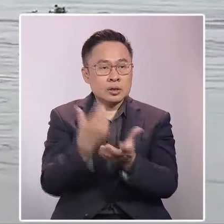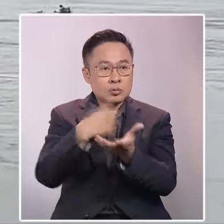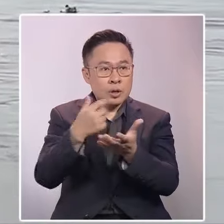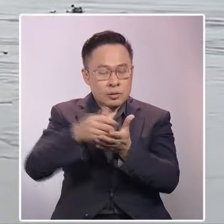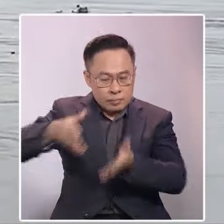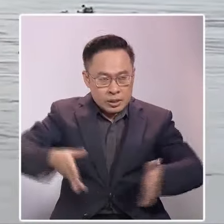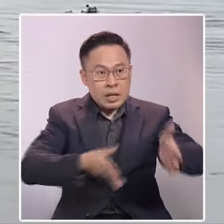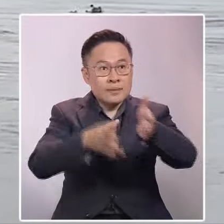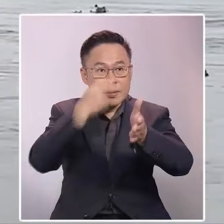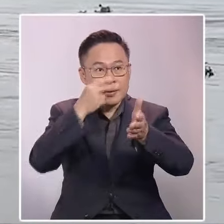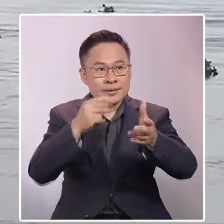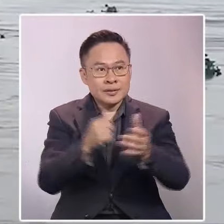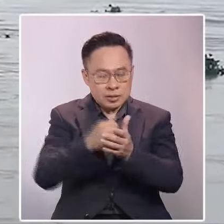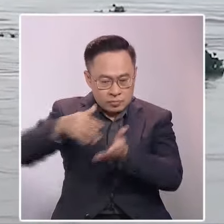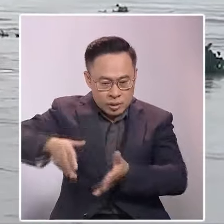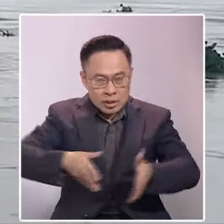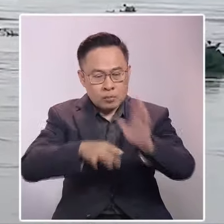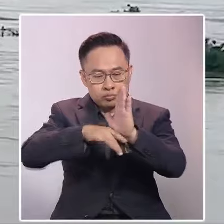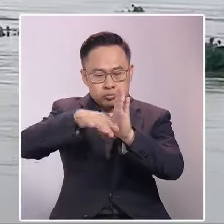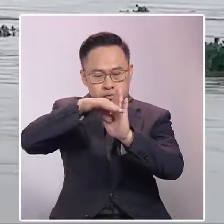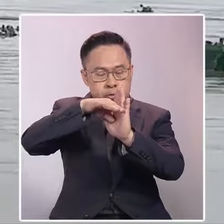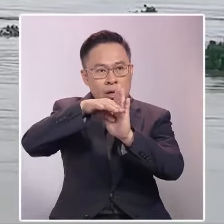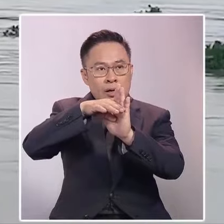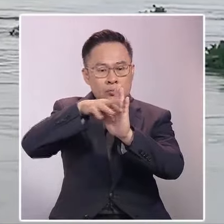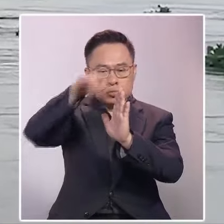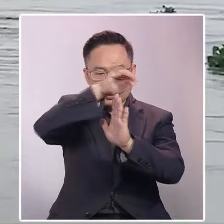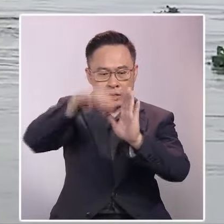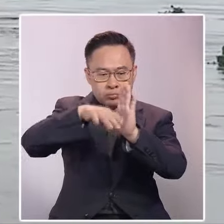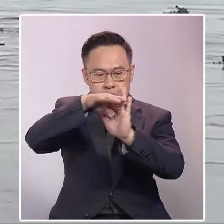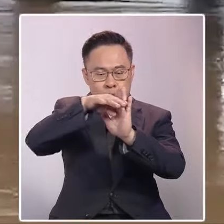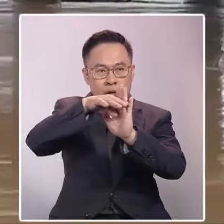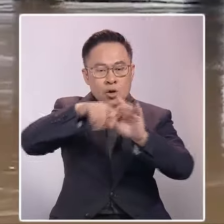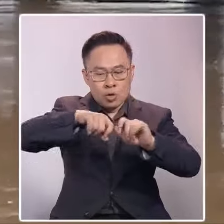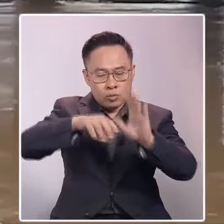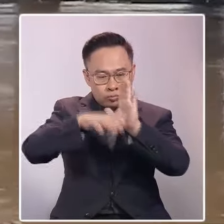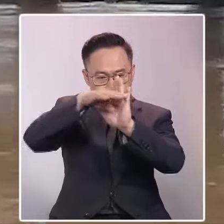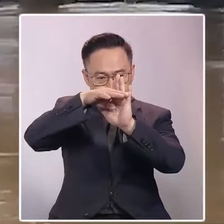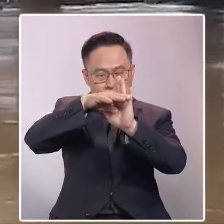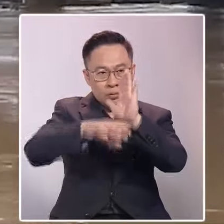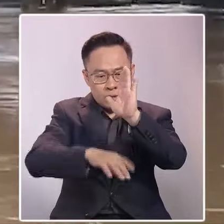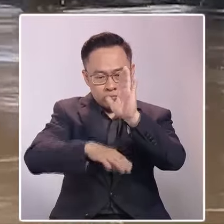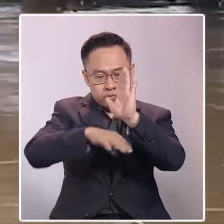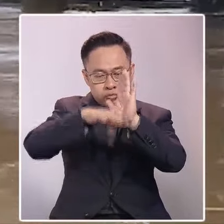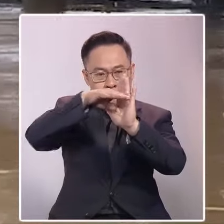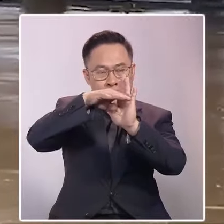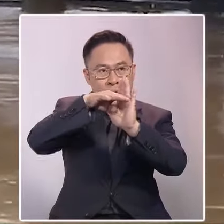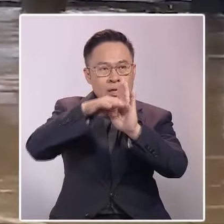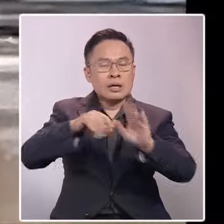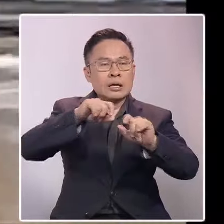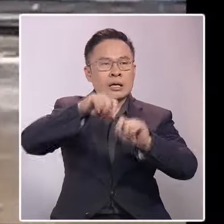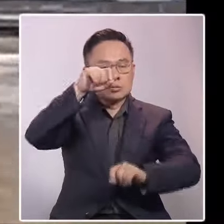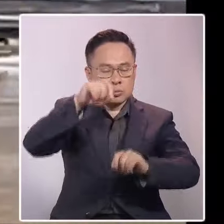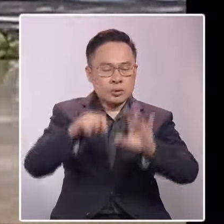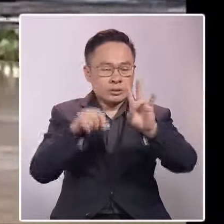งานระดับน้ำที่สถานีชลมาศหน้าสาลกลางจังหวัดอ่างทองตอนนี้อยู่ที่ 7.32ซมเพิ่มขึ้นจากเมื่อวานเนี่ย